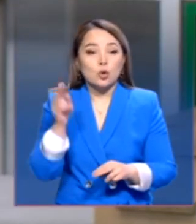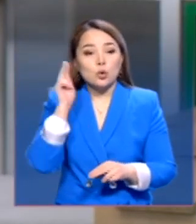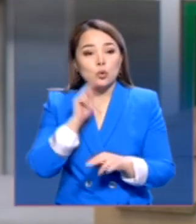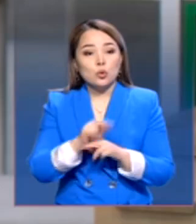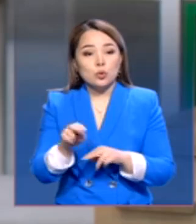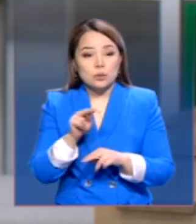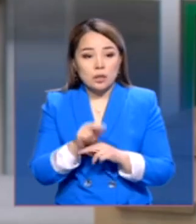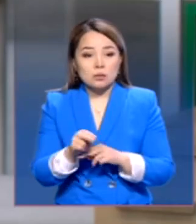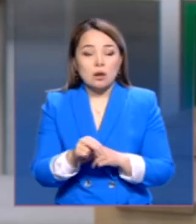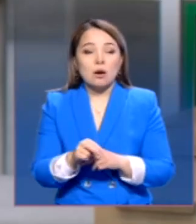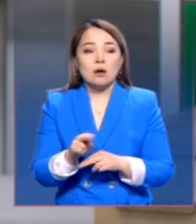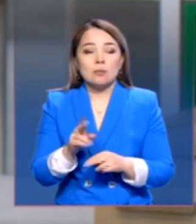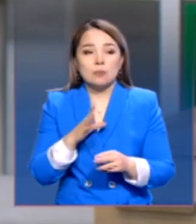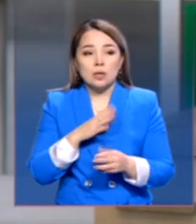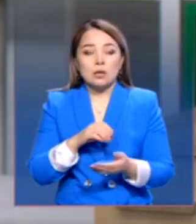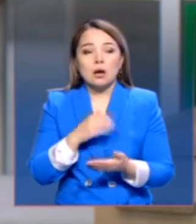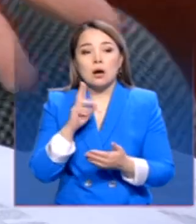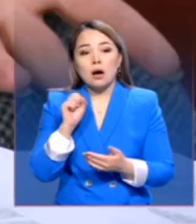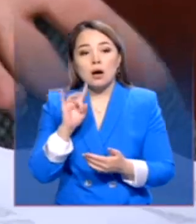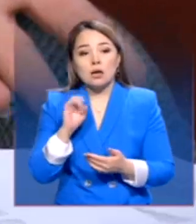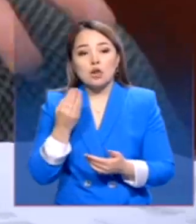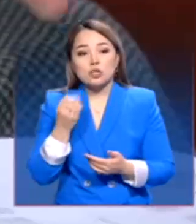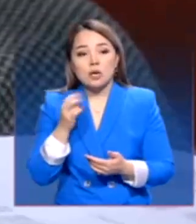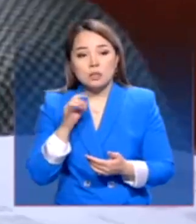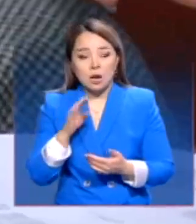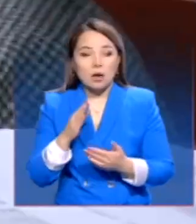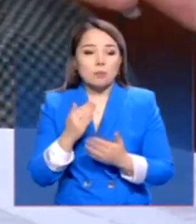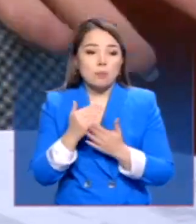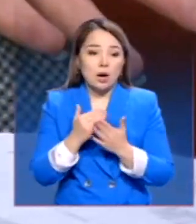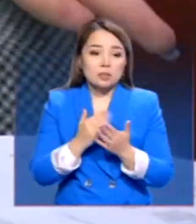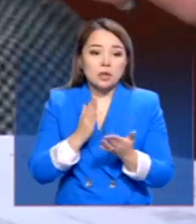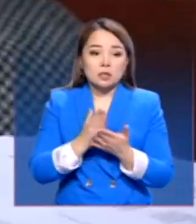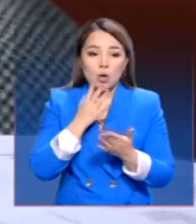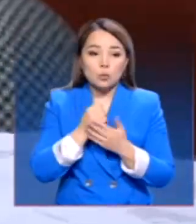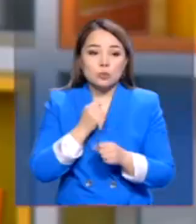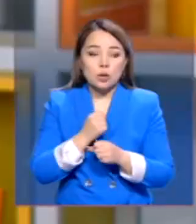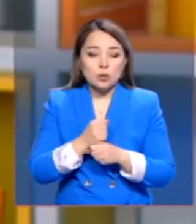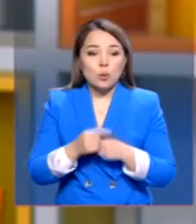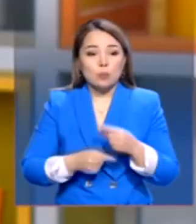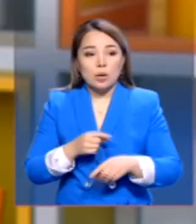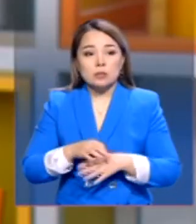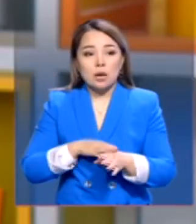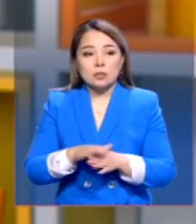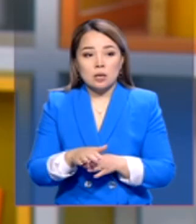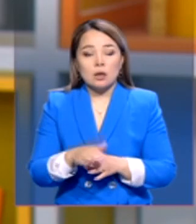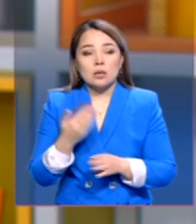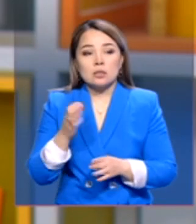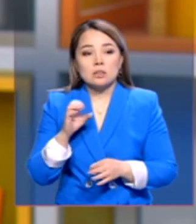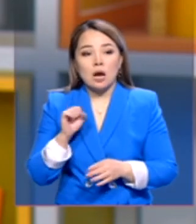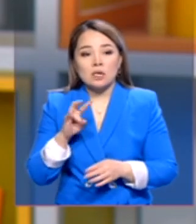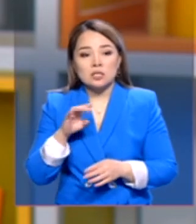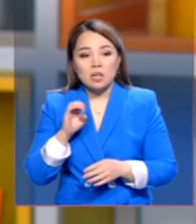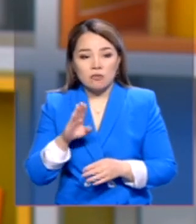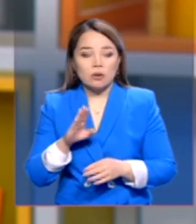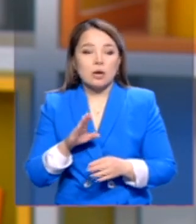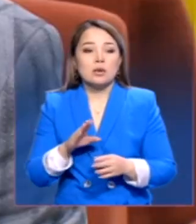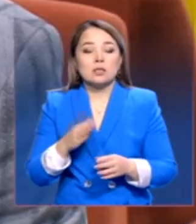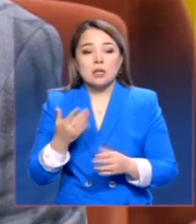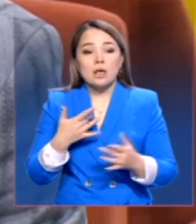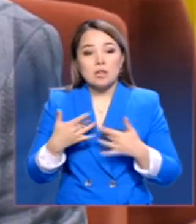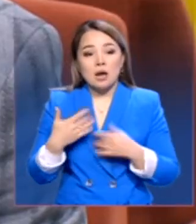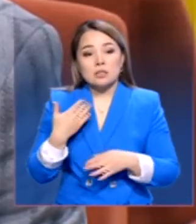үйрететін қара шаңырақтың бағдарламасы. Бұдан басқа біз жасалып жатқан Мурал Станислав театрында жасадық